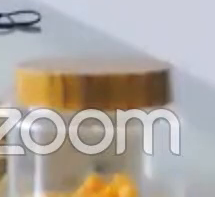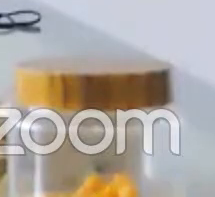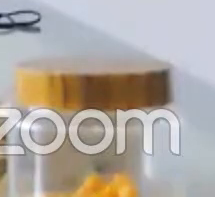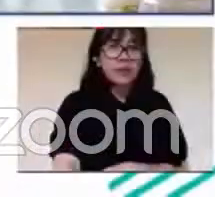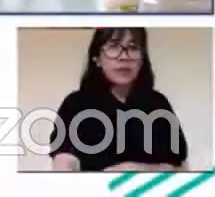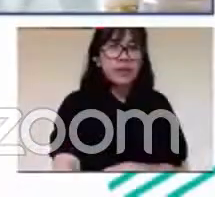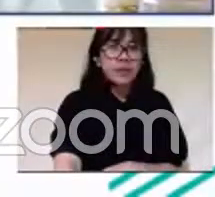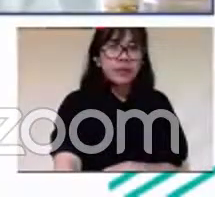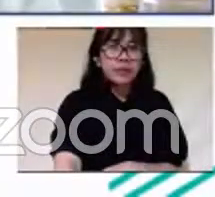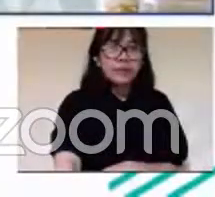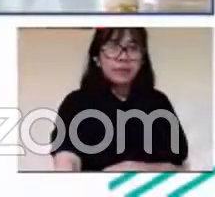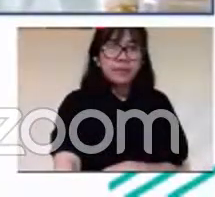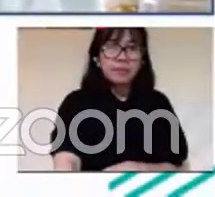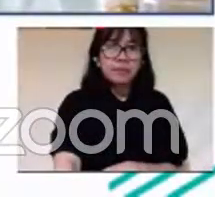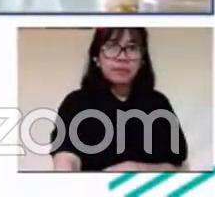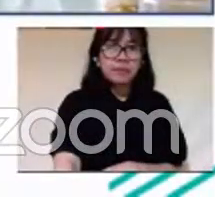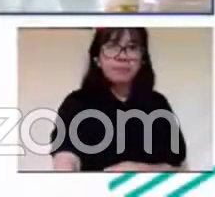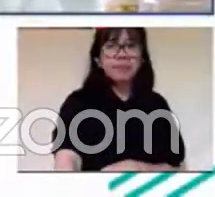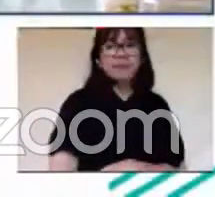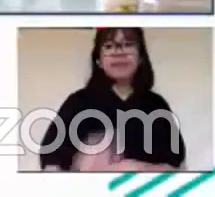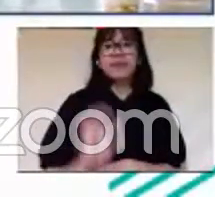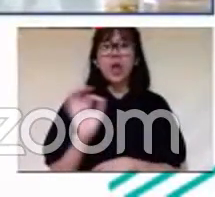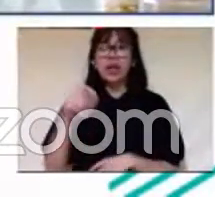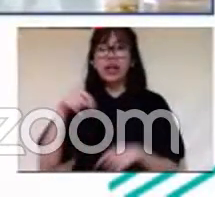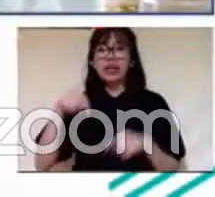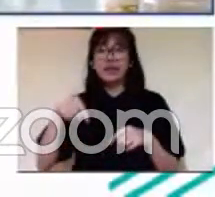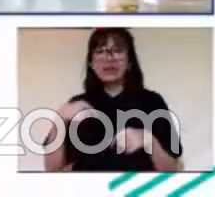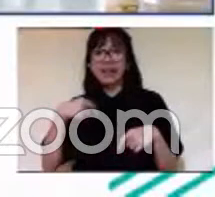keamanan digital. Sebagaimana kita sudah